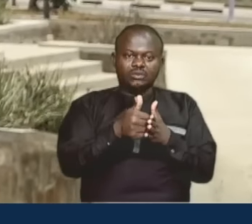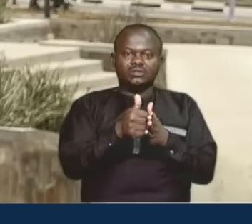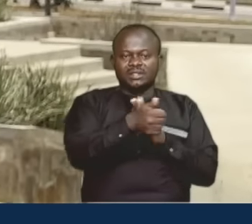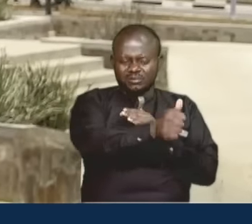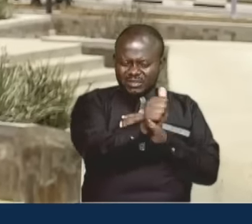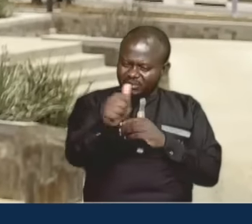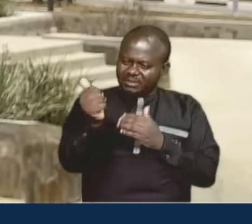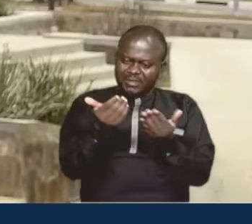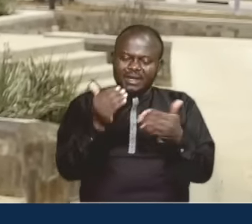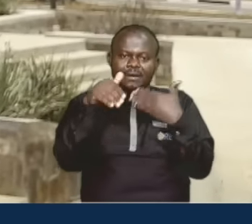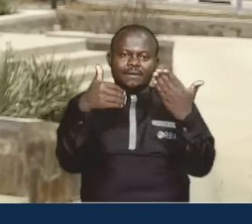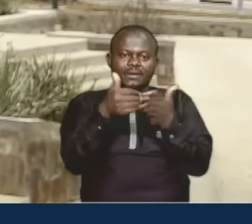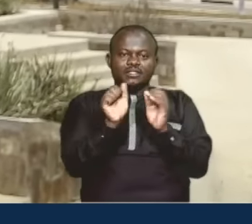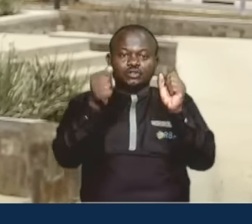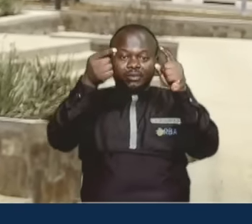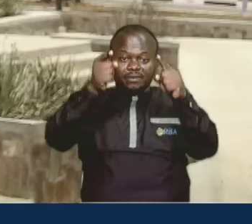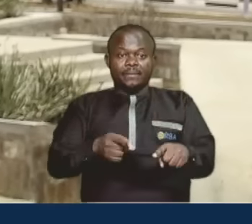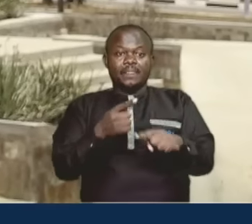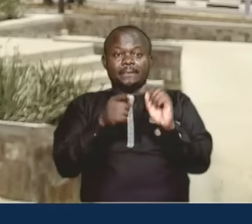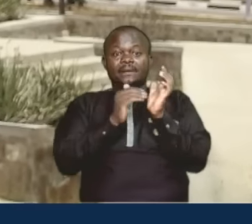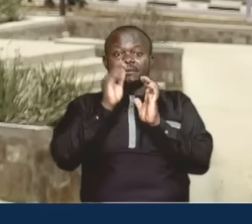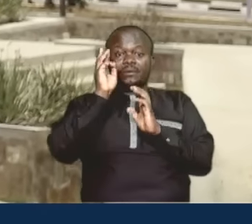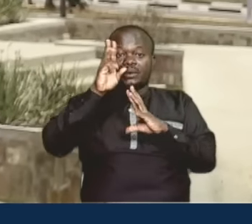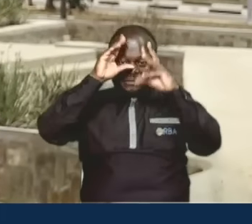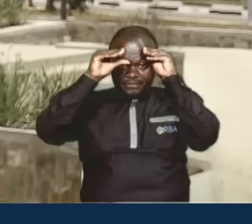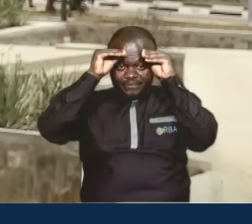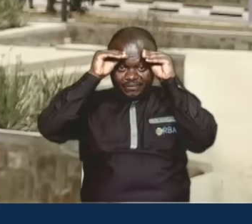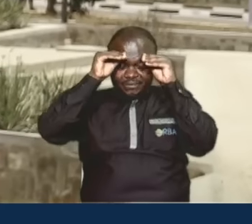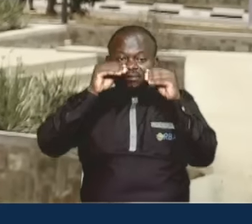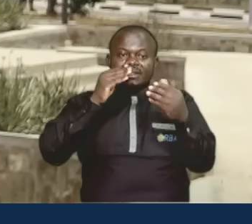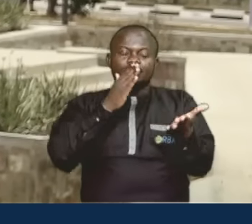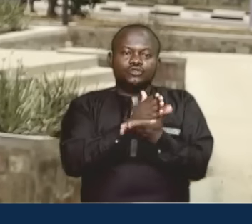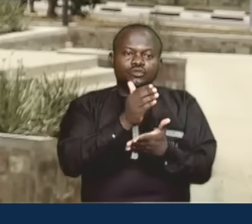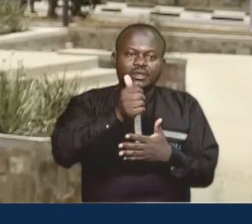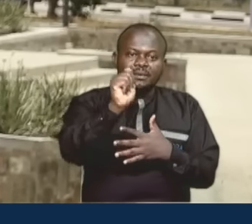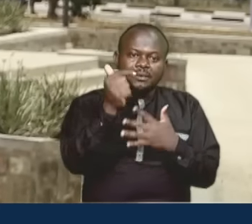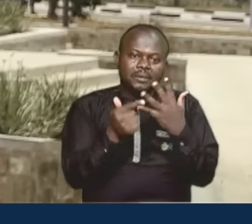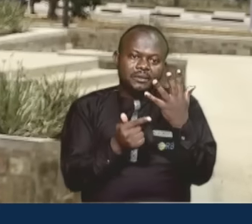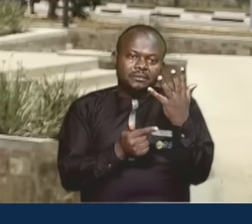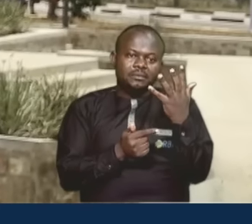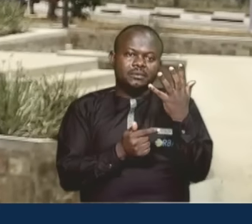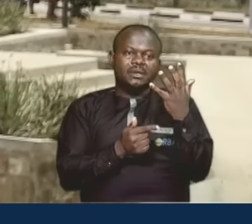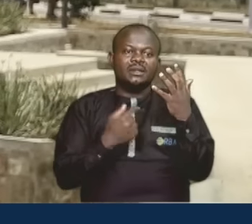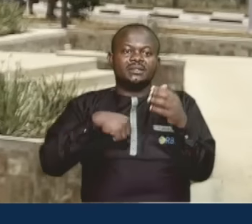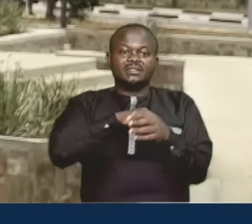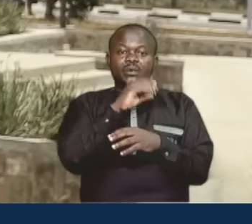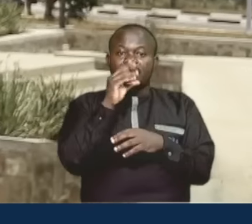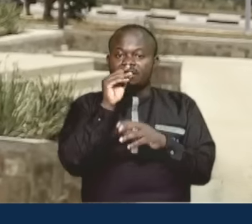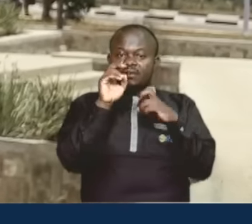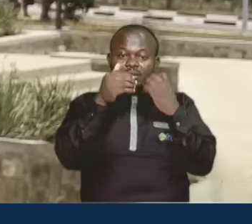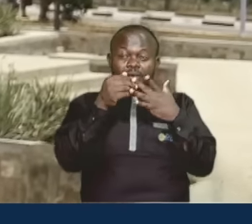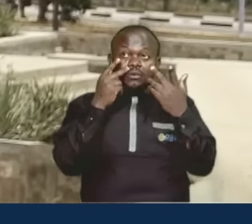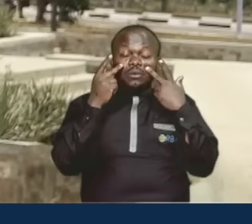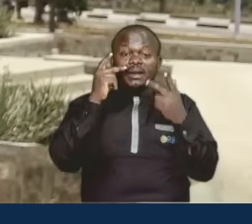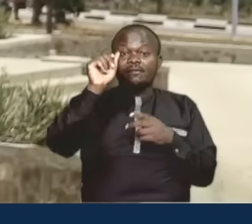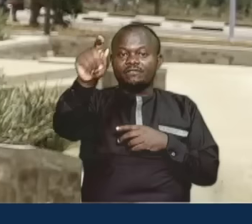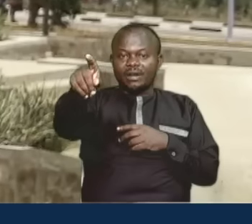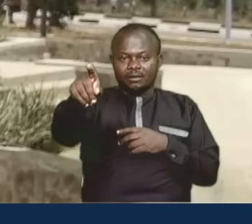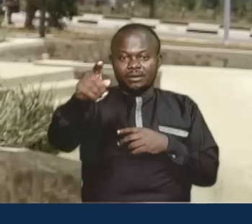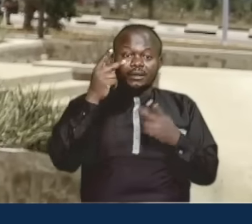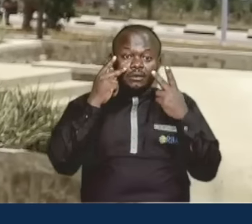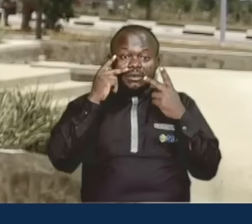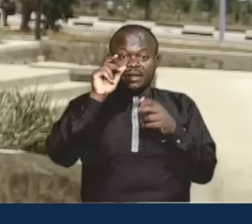ushoboye yageze aha ngaha kandi aziga rero ibyo ni umuntu yabivuga ko ni ukureba kure uko